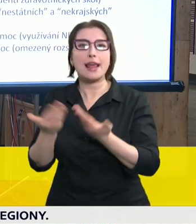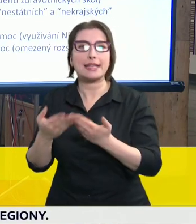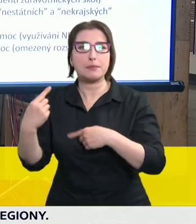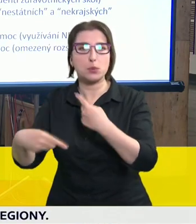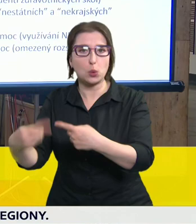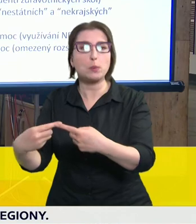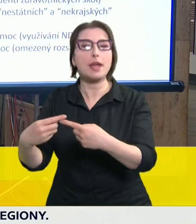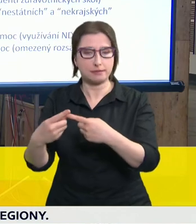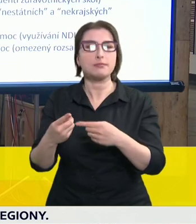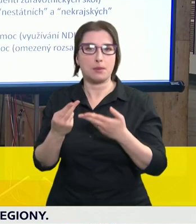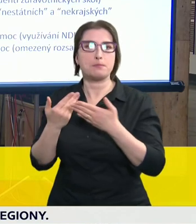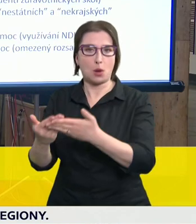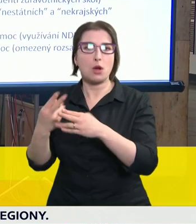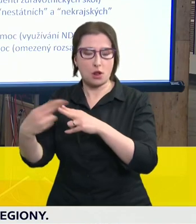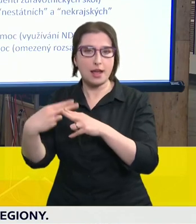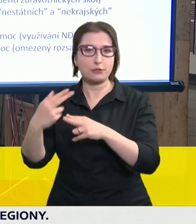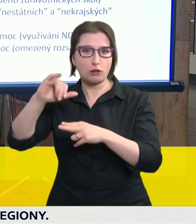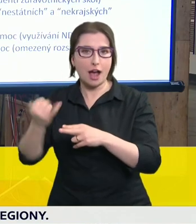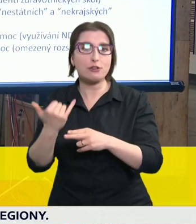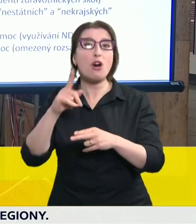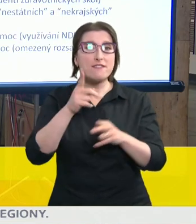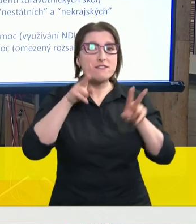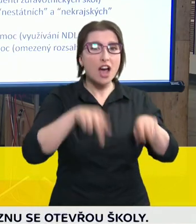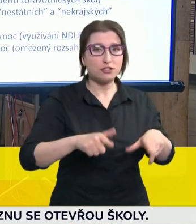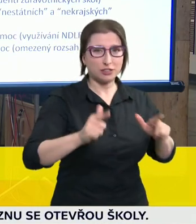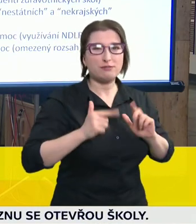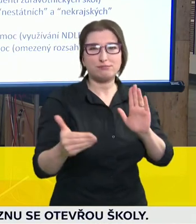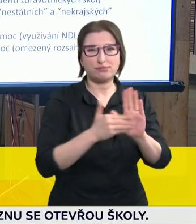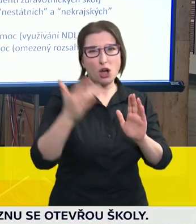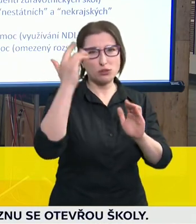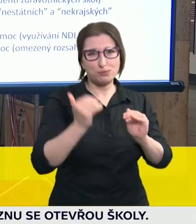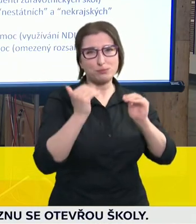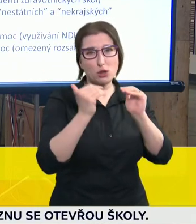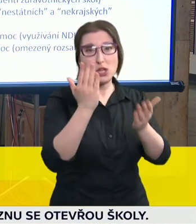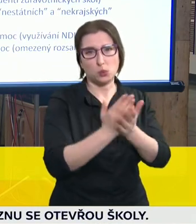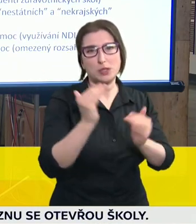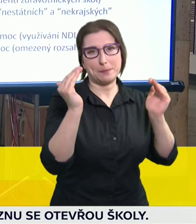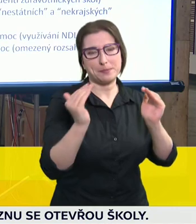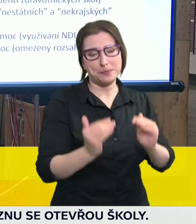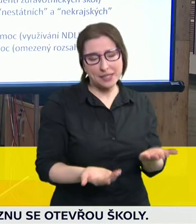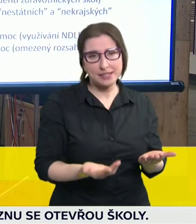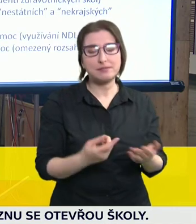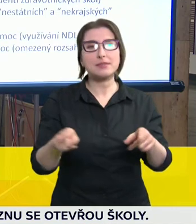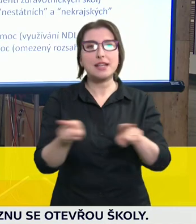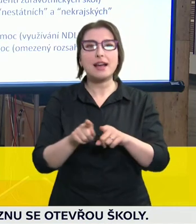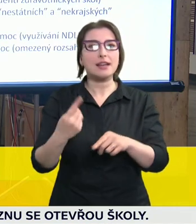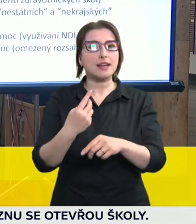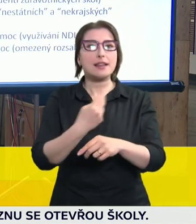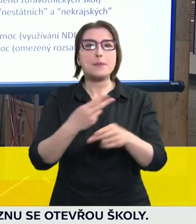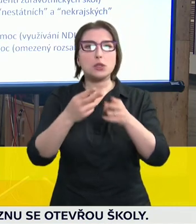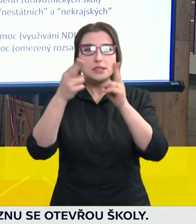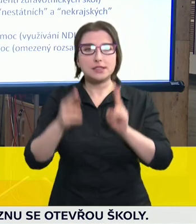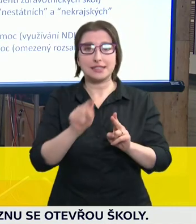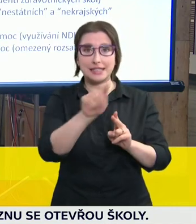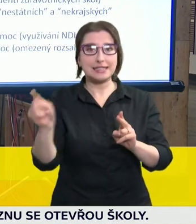hospitalizováni v nemocnicích. Chceme se pokusit využít lůžka v nestátních nemocnicích, jakkoliv to sebou nese